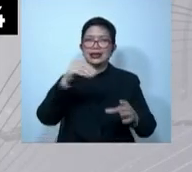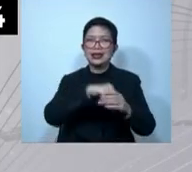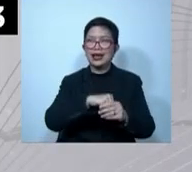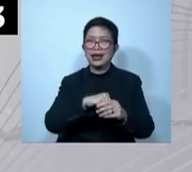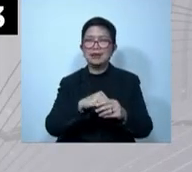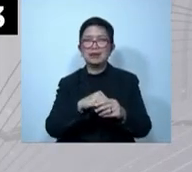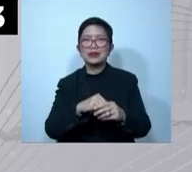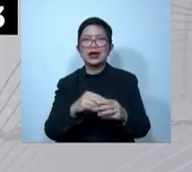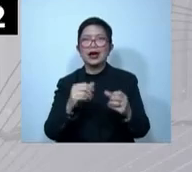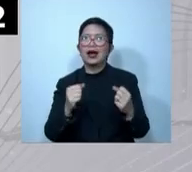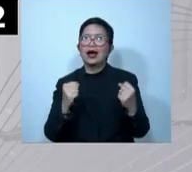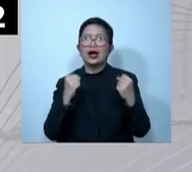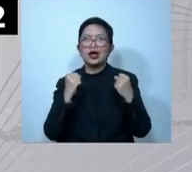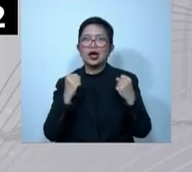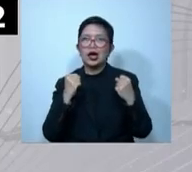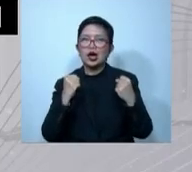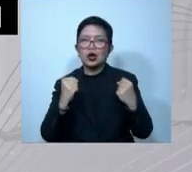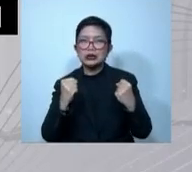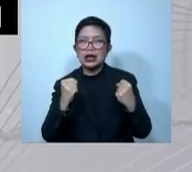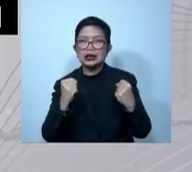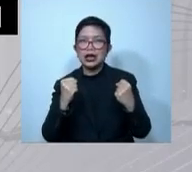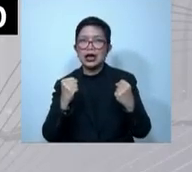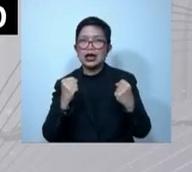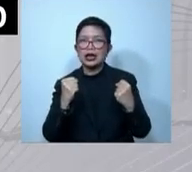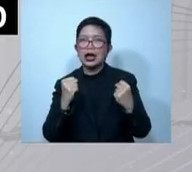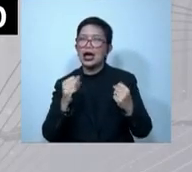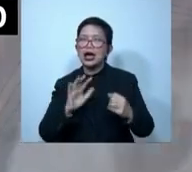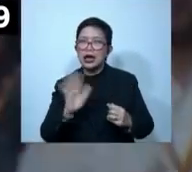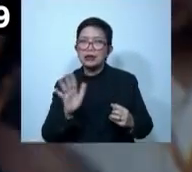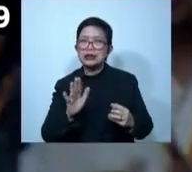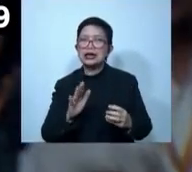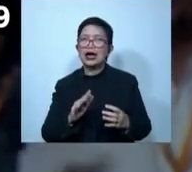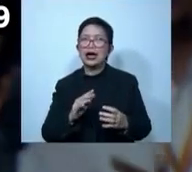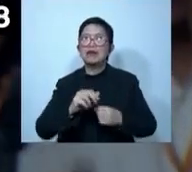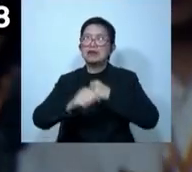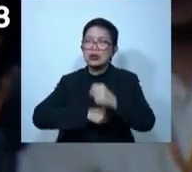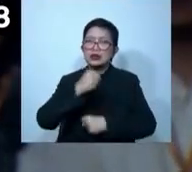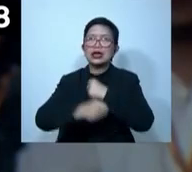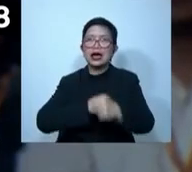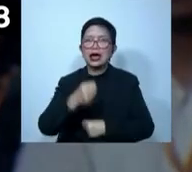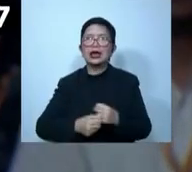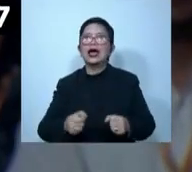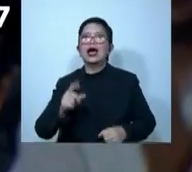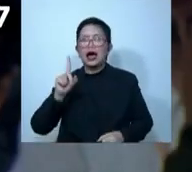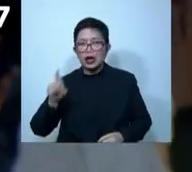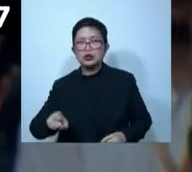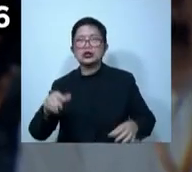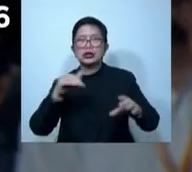adu gagasan, adu pemikiran di antara para capres itu terlihat benar gitu. Dan ini harus dilihat